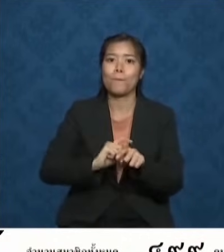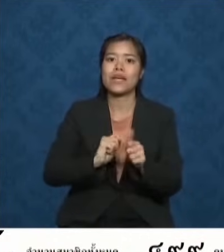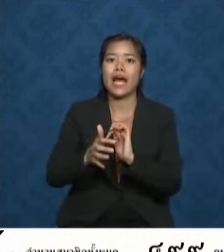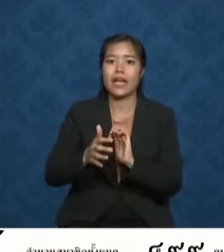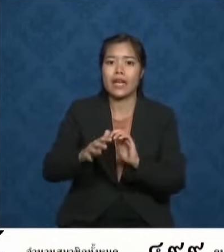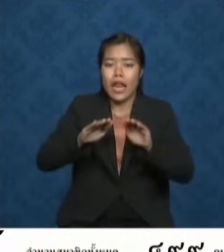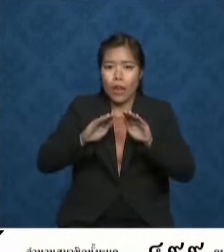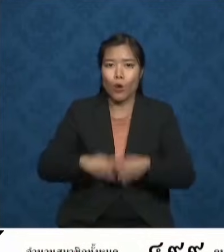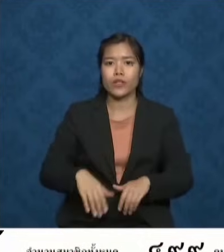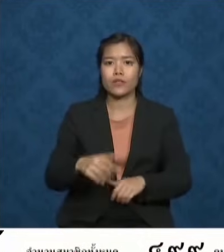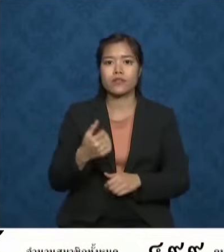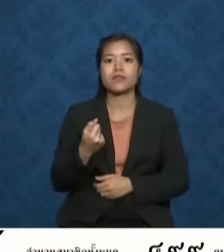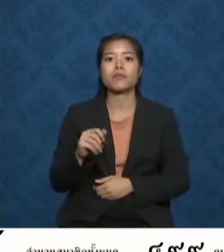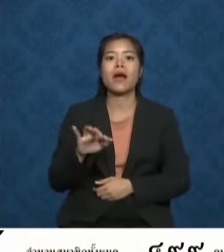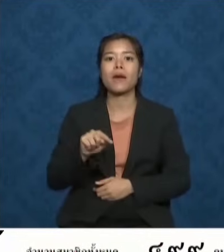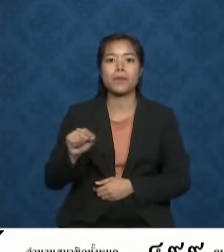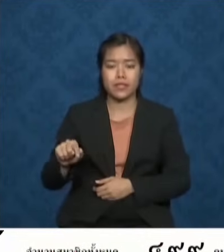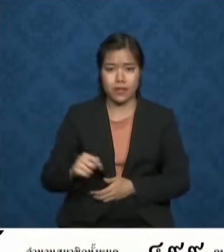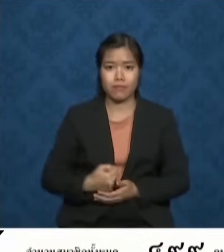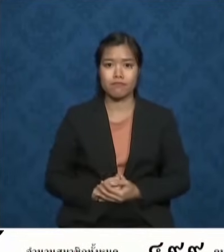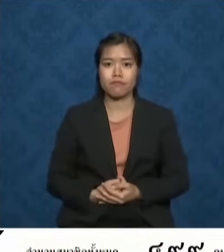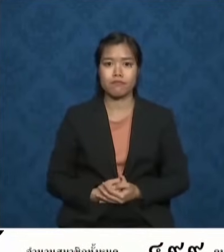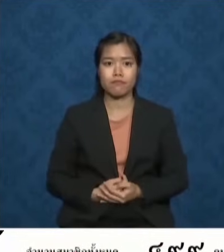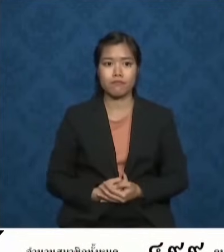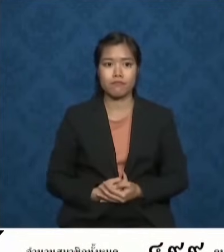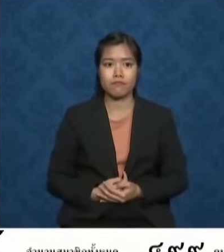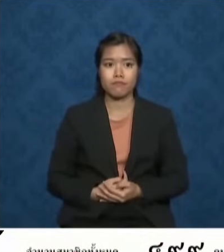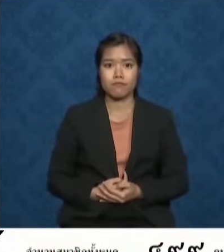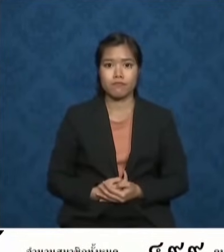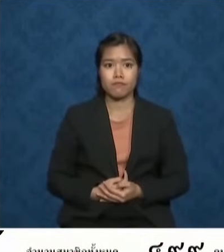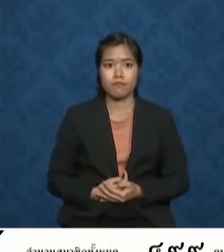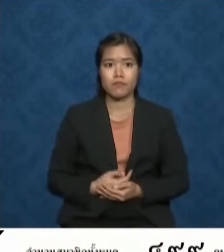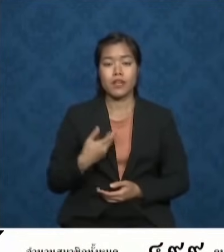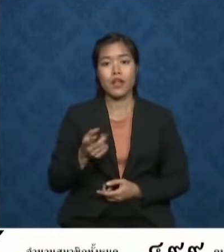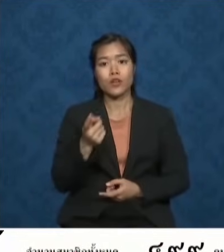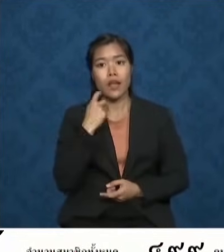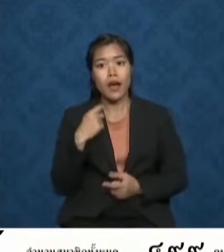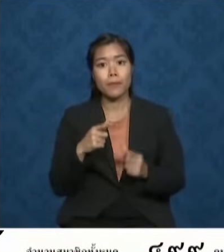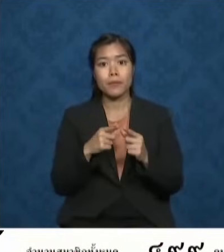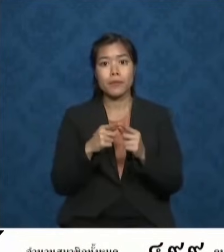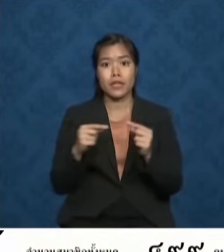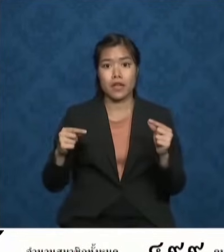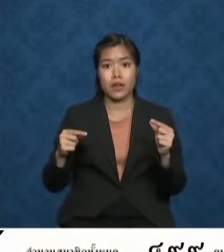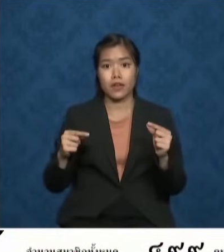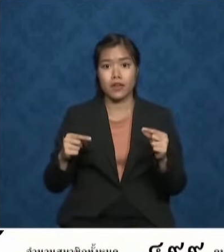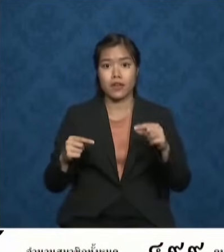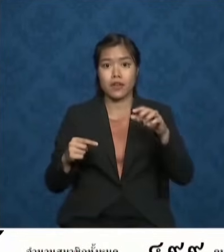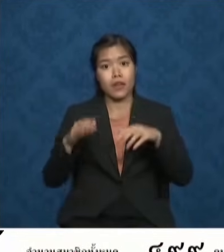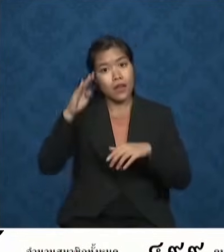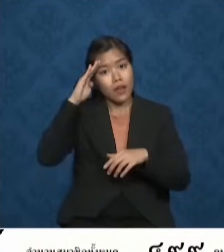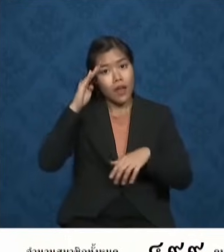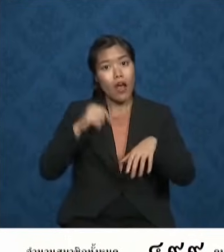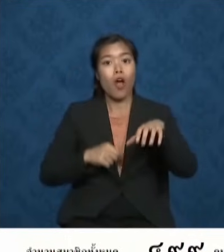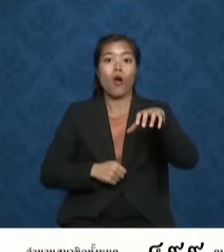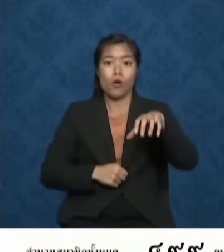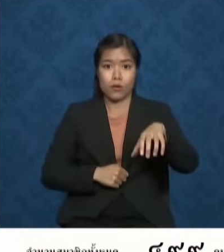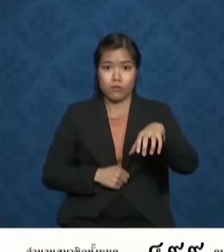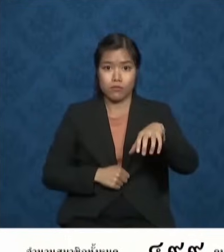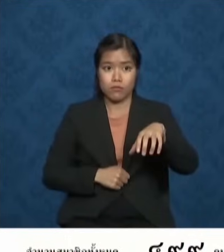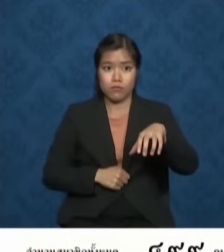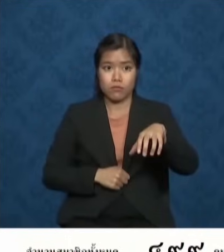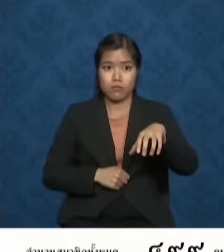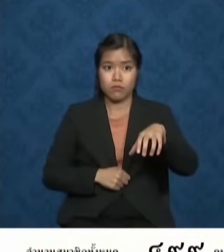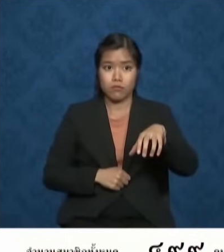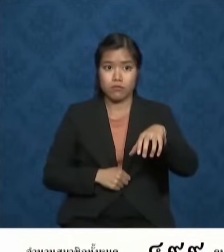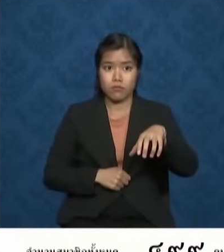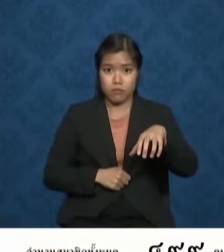ของที่ท่านถามมาเรื่องของกองทัพโดยกองกำลังทหารพัฒ